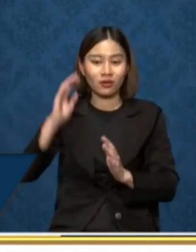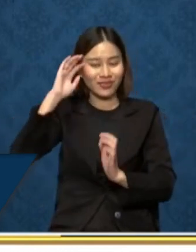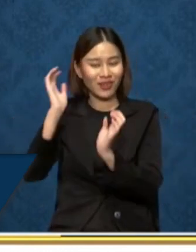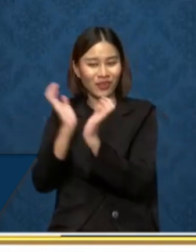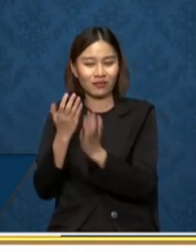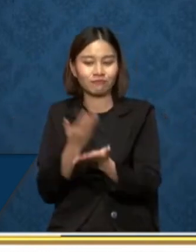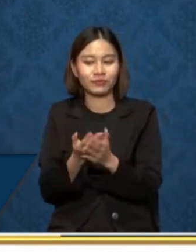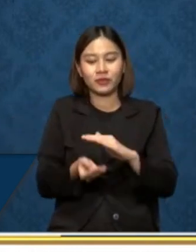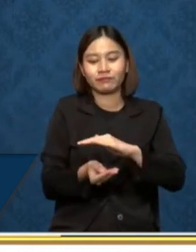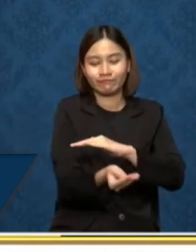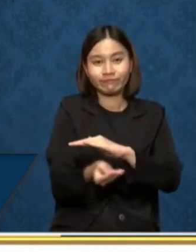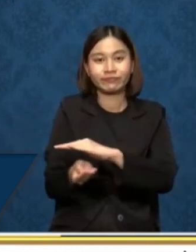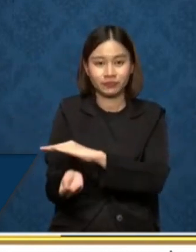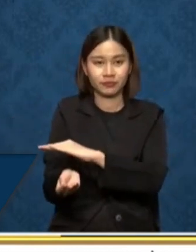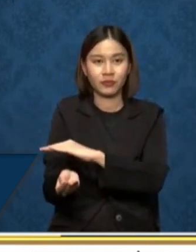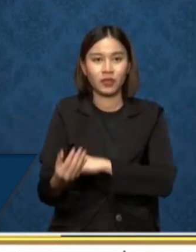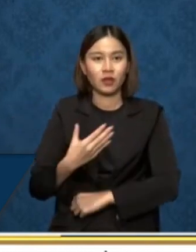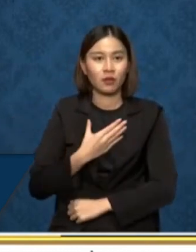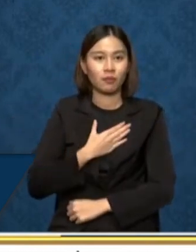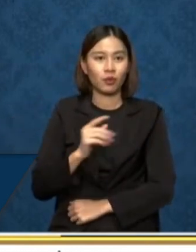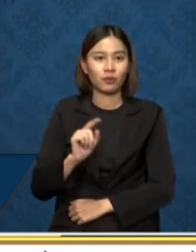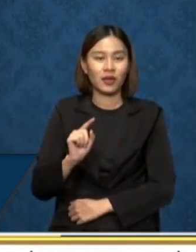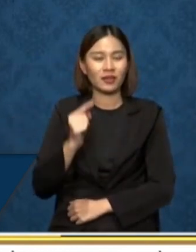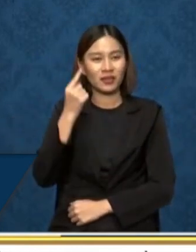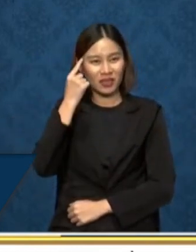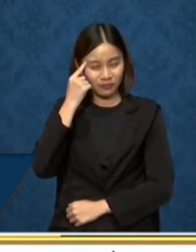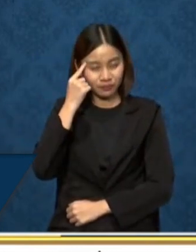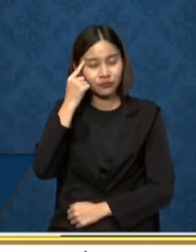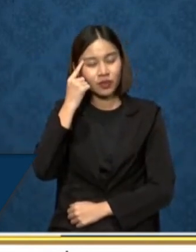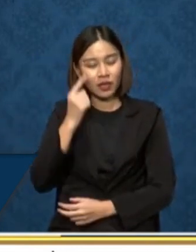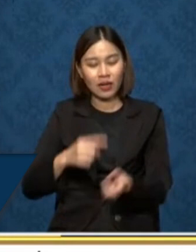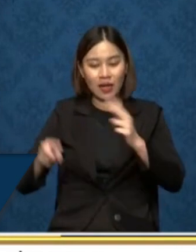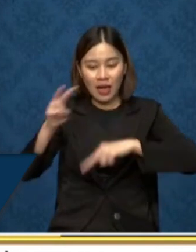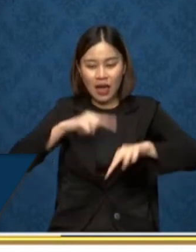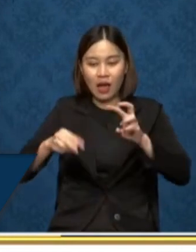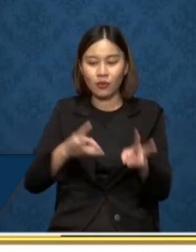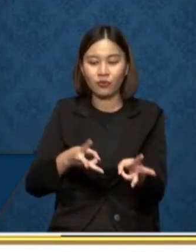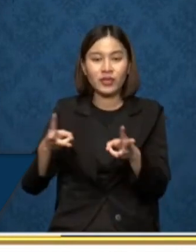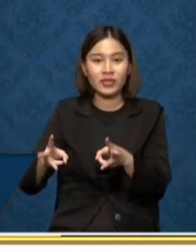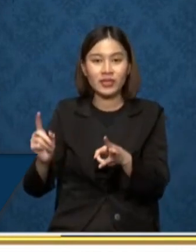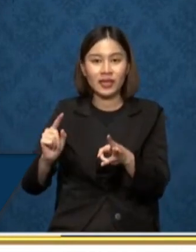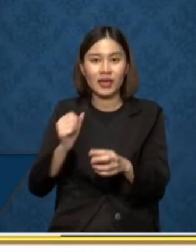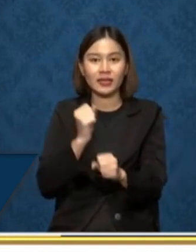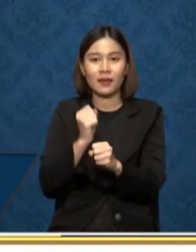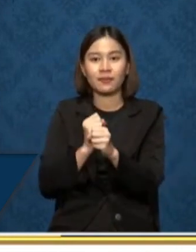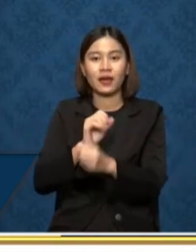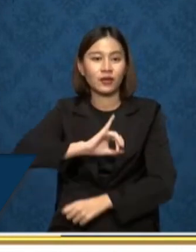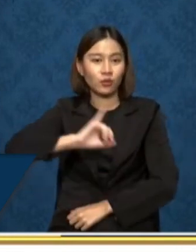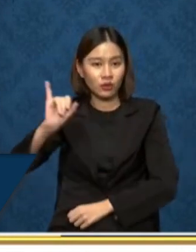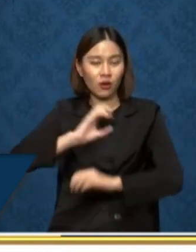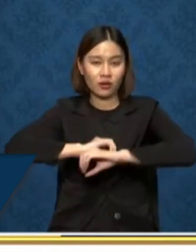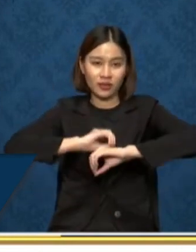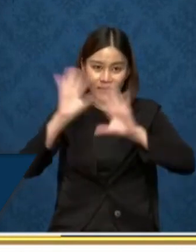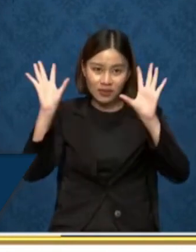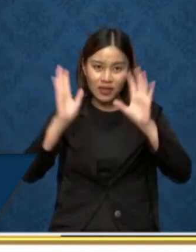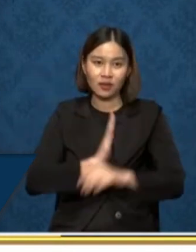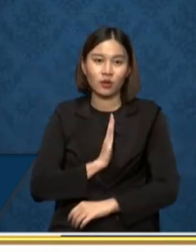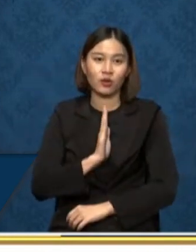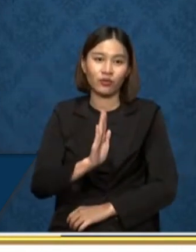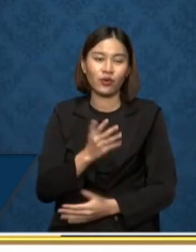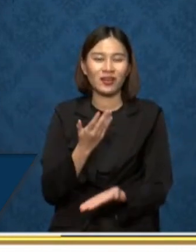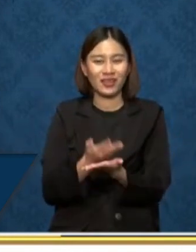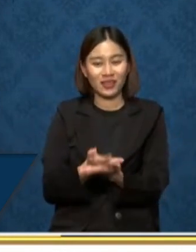รับสินบนนะครับผมนะครับจึงคิดว่าเราควรหาแนวทางทำให้มันถูกต้องทำให้มันโปร่งใสหยิบรายได้เห